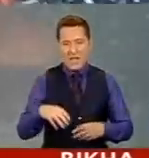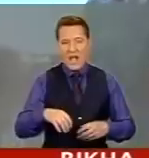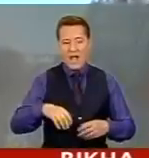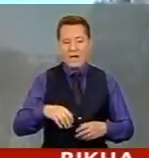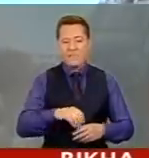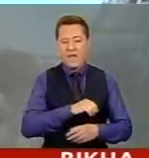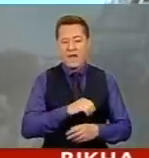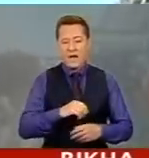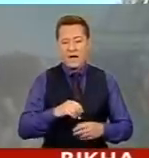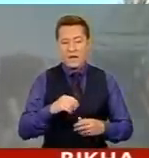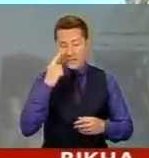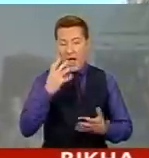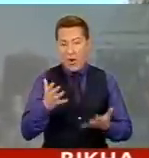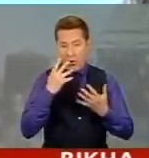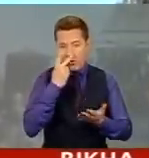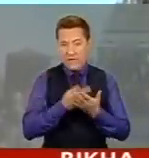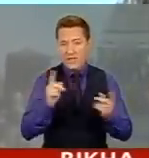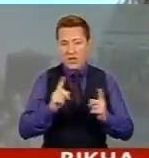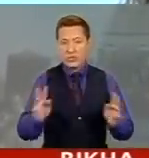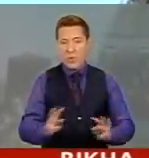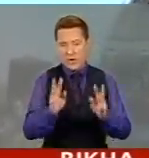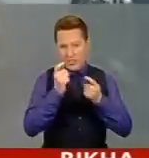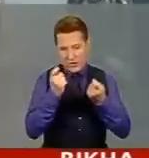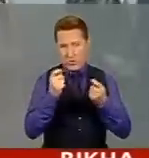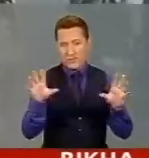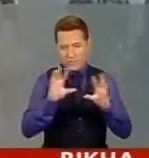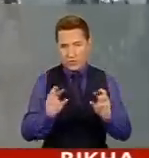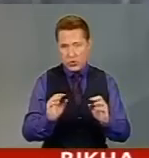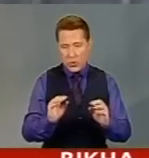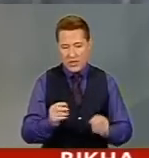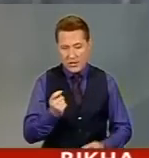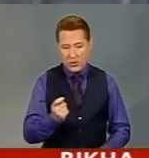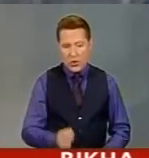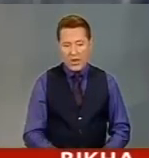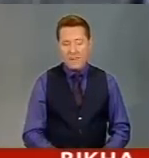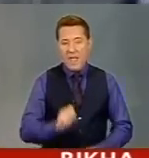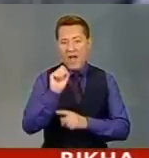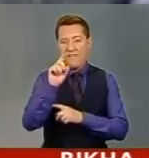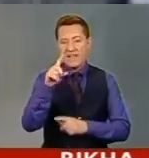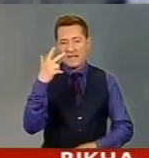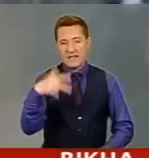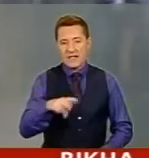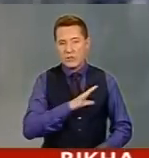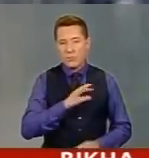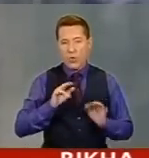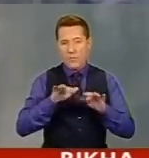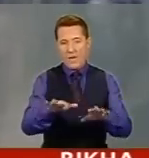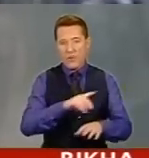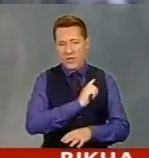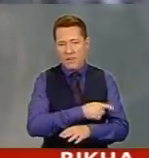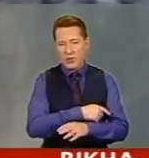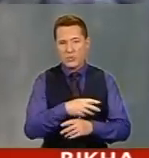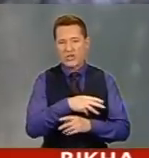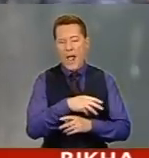але зрештою навіть наочно стало видно, що пожежа дещо вщухла. В 11:30 було проведено потужну пінну